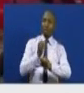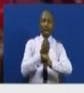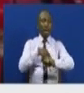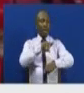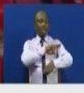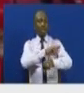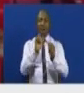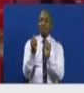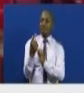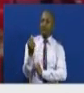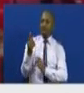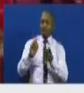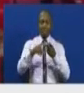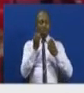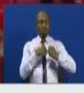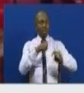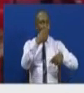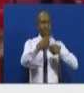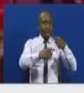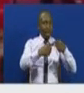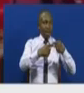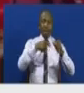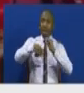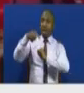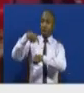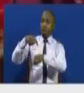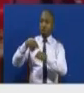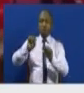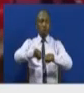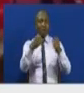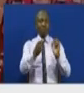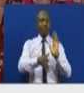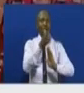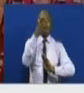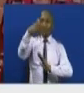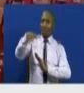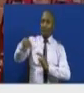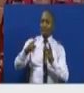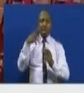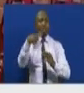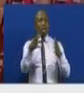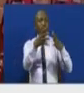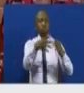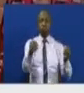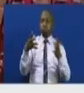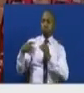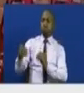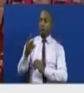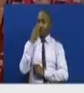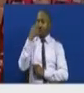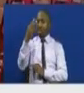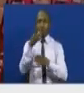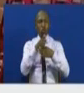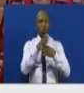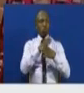fedha, kutekeleza miradi kwa wakati, uharibifu wa vyanzo vya maji, upotevu wa maji, mtazamo wa wananchi kuhusu huduma ya